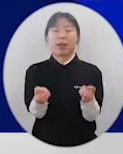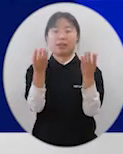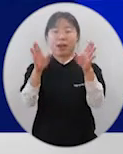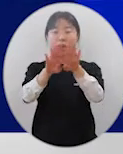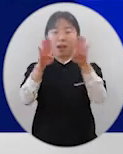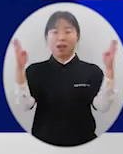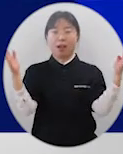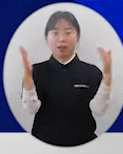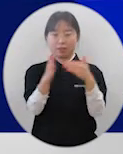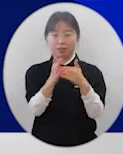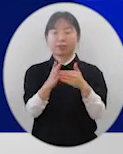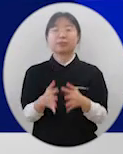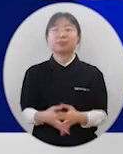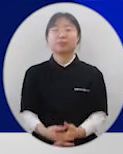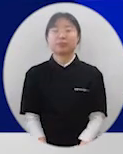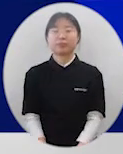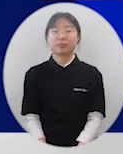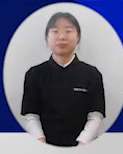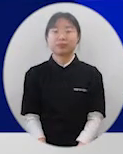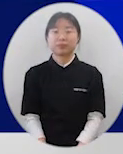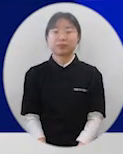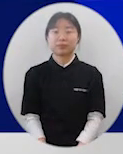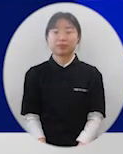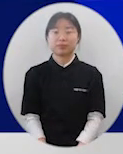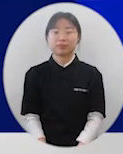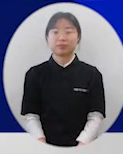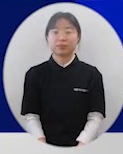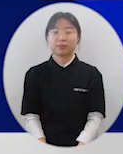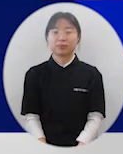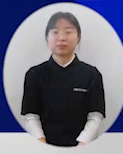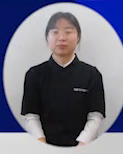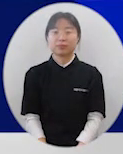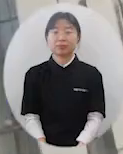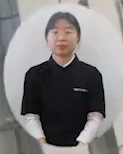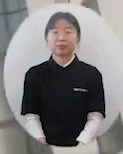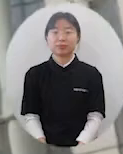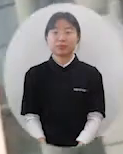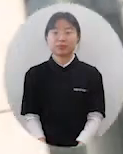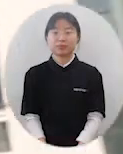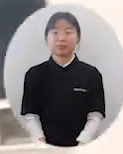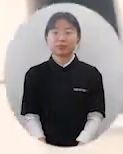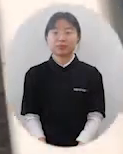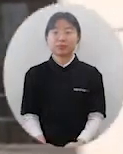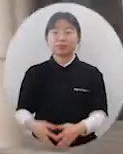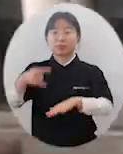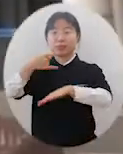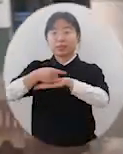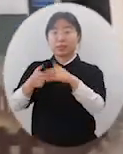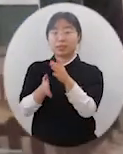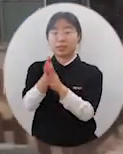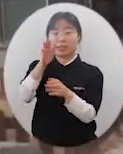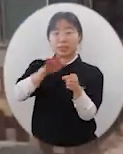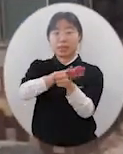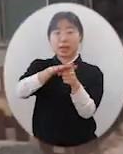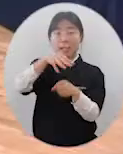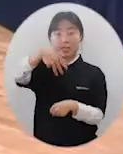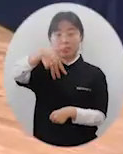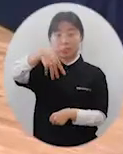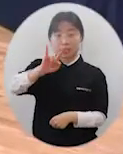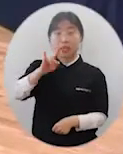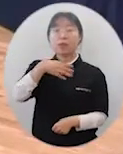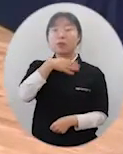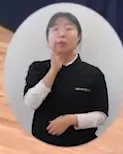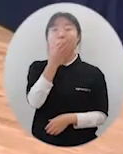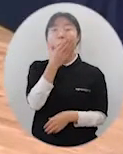온라인으로 김장김치를 나누는 특별한 김장 나눔 축제가 열렸습니다. 의왕시 사랑채 노인복지관에서